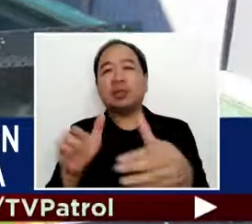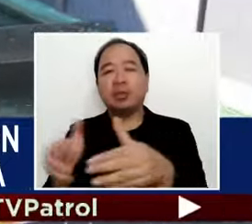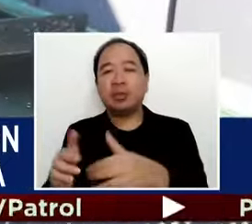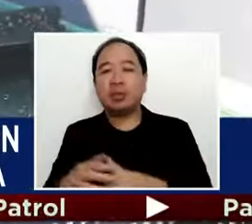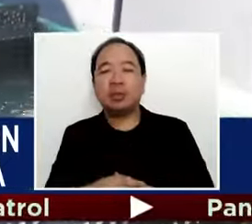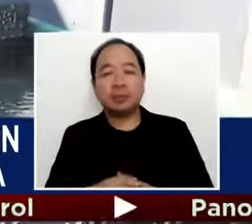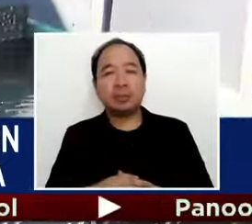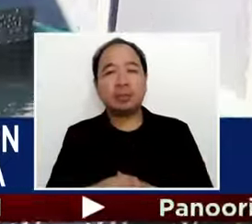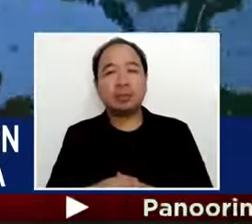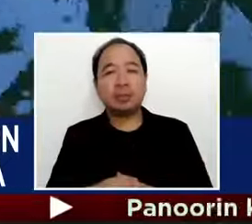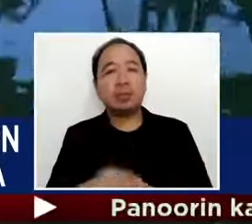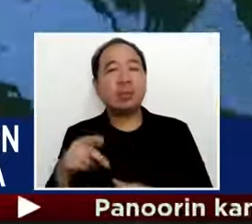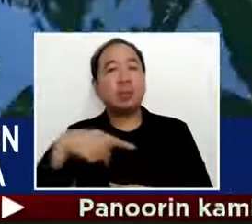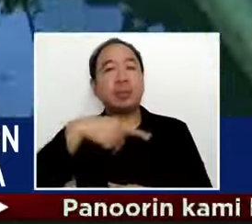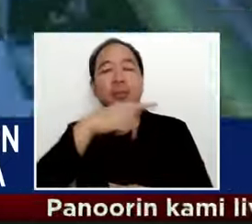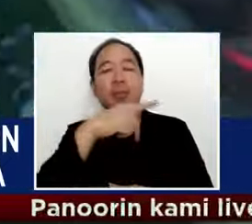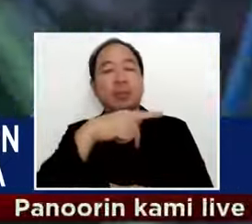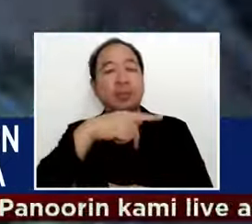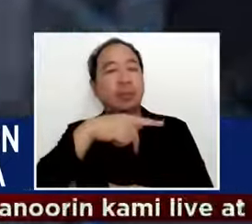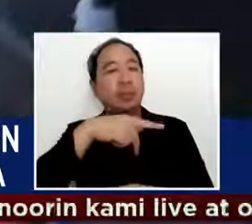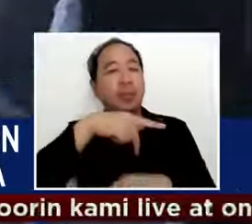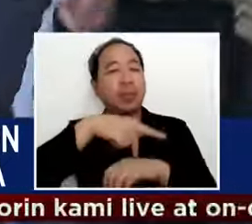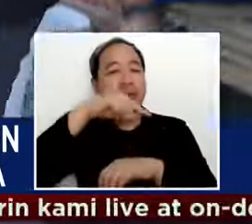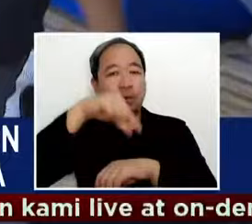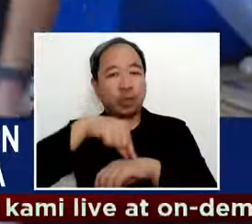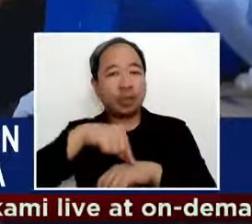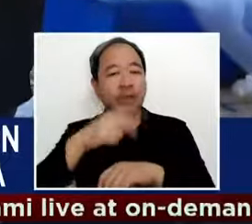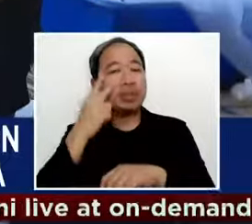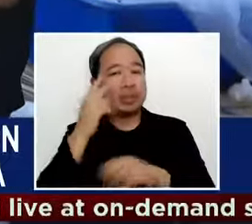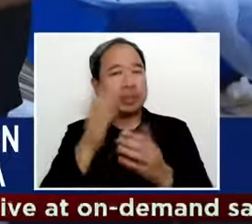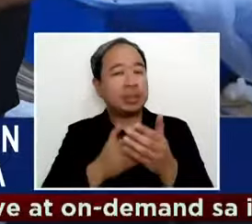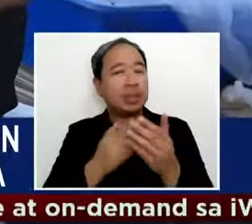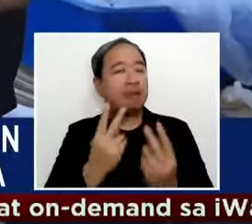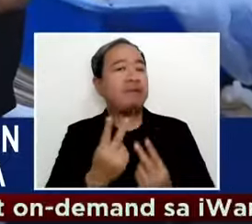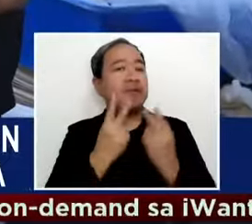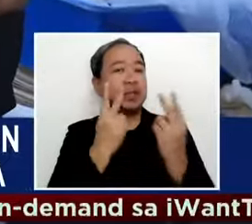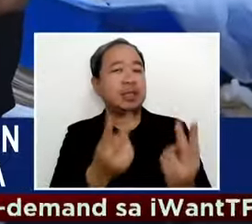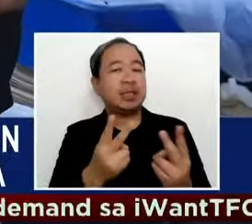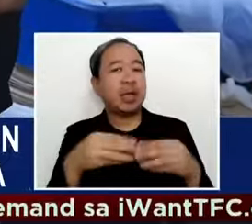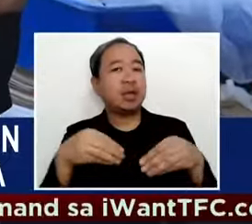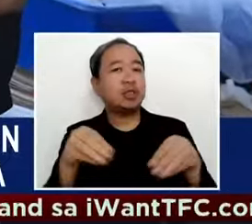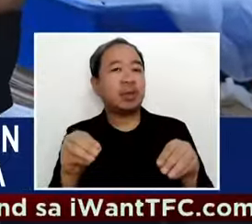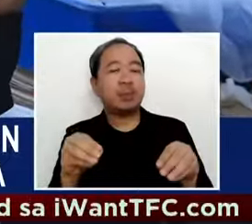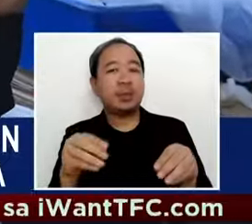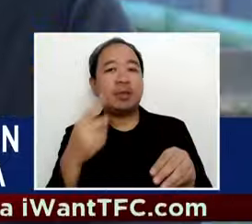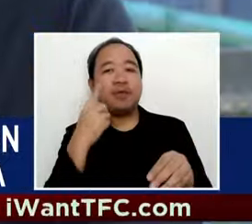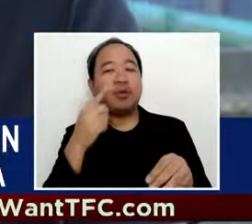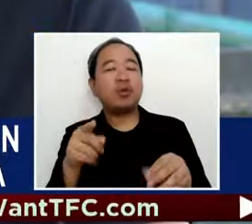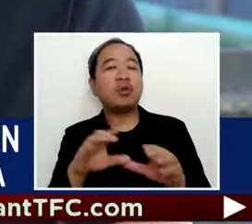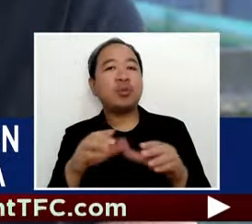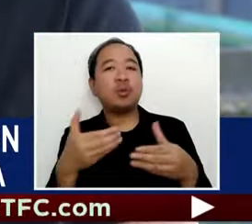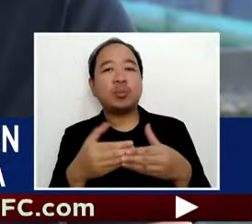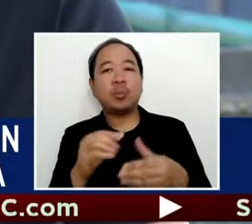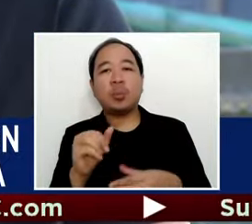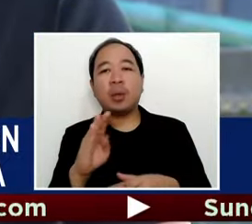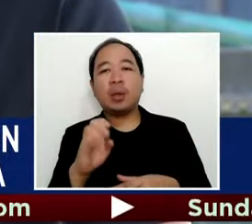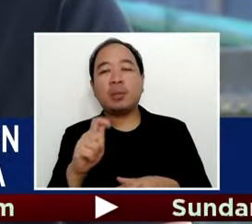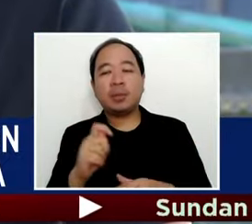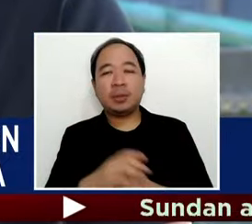Sa Paranaque City, binisita ng KBYN ang shop ng grupo ni Abet. Bata pa lang